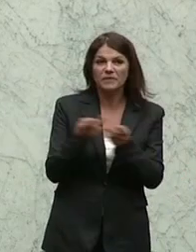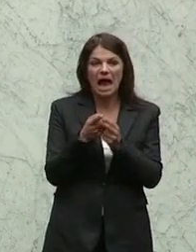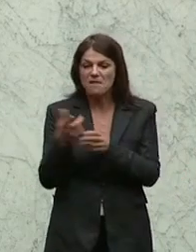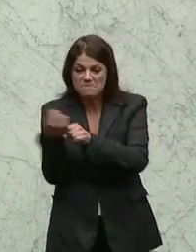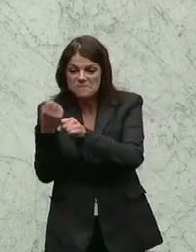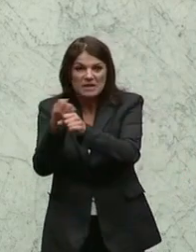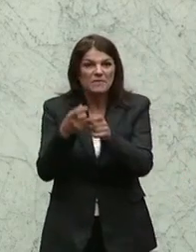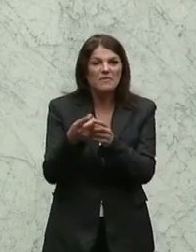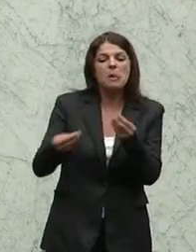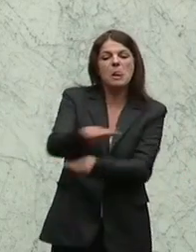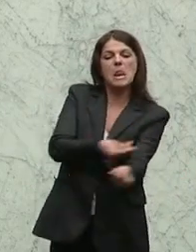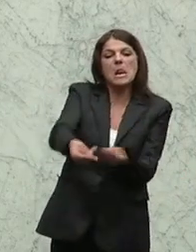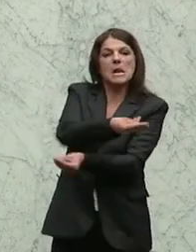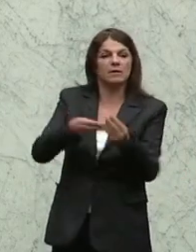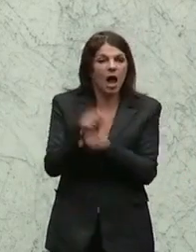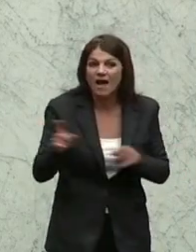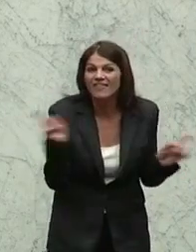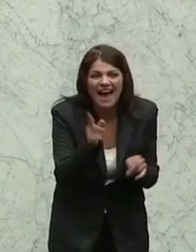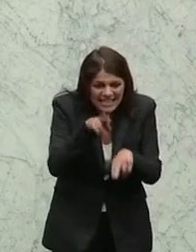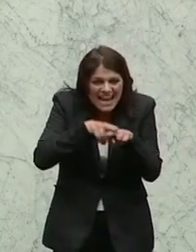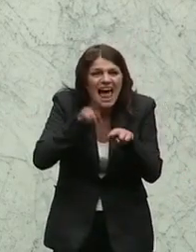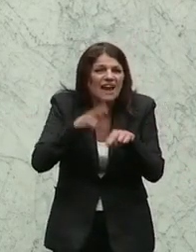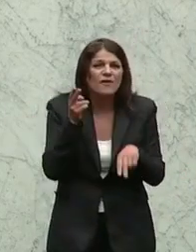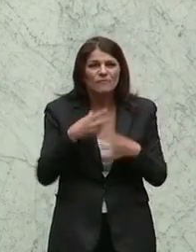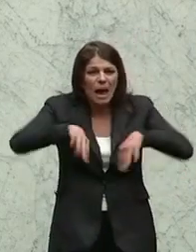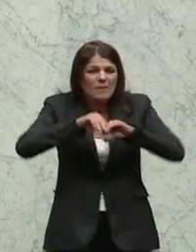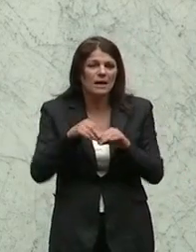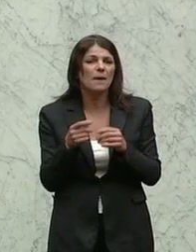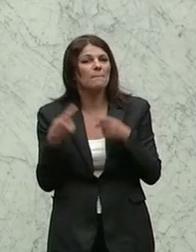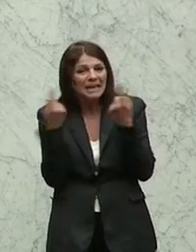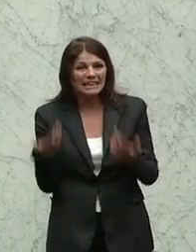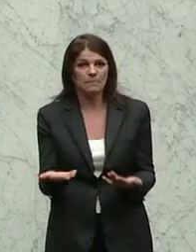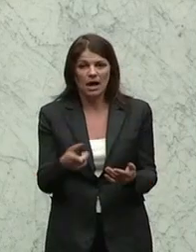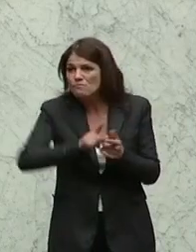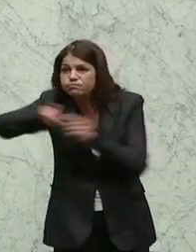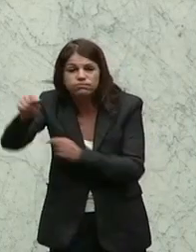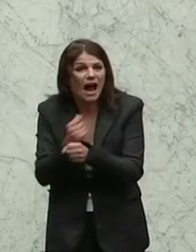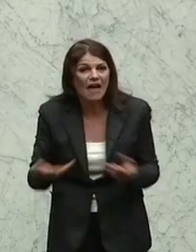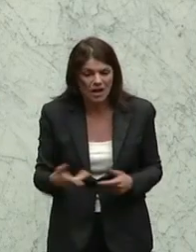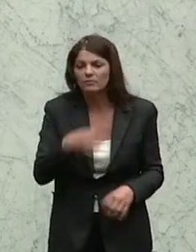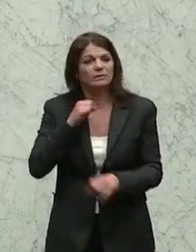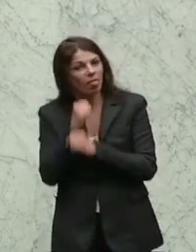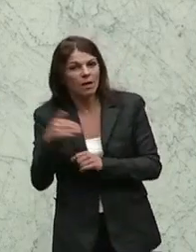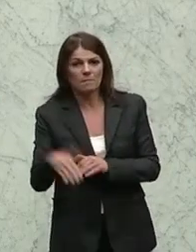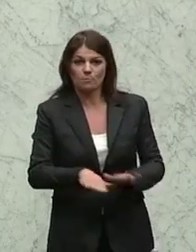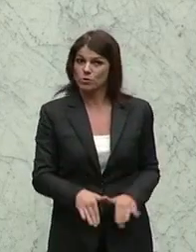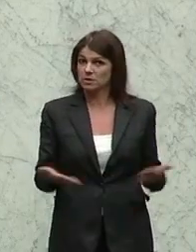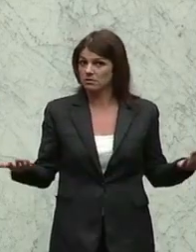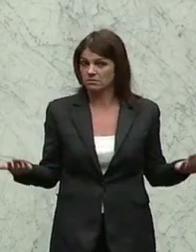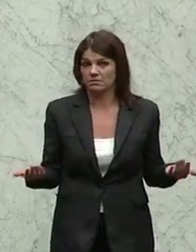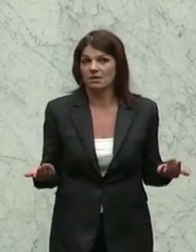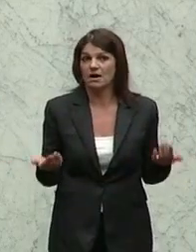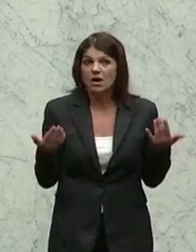Gegend schieben können und sich richten können. Es sind die kleinen Familienbetriebe, die nicht weg können, die hier sein müssen. Und wenn